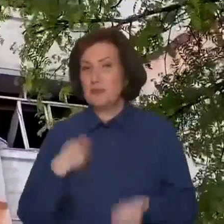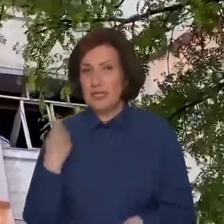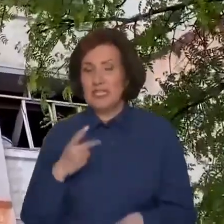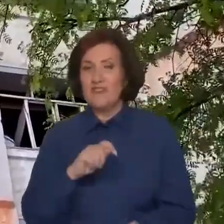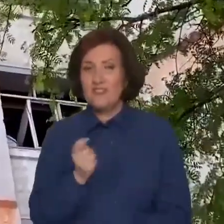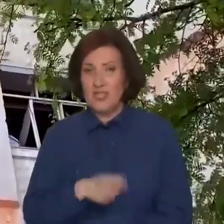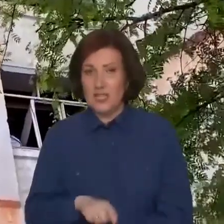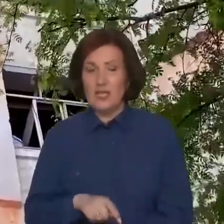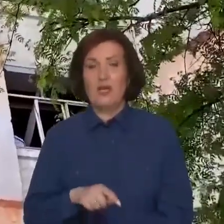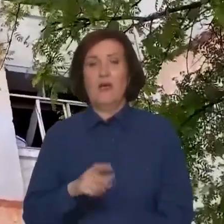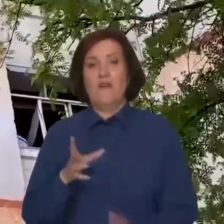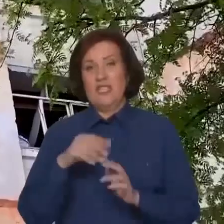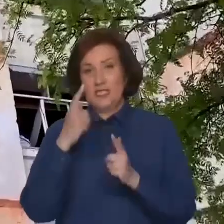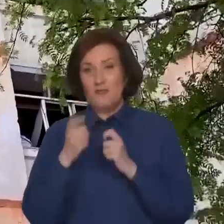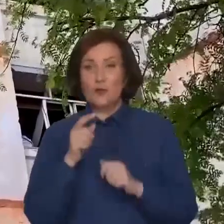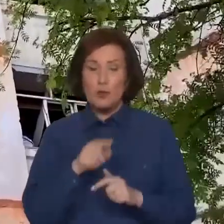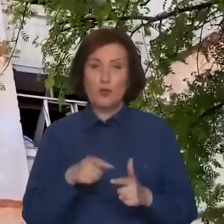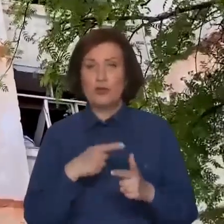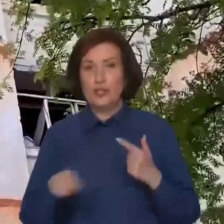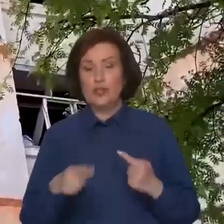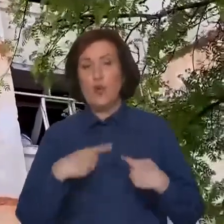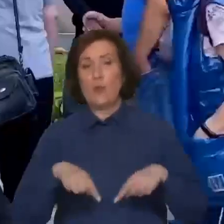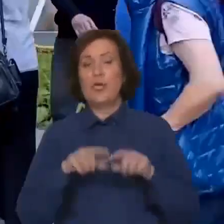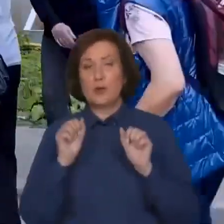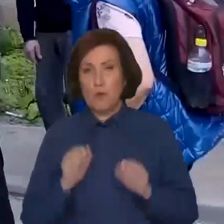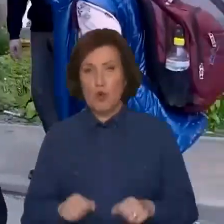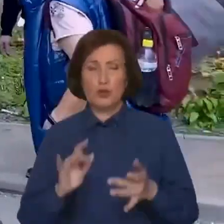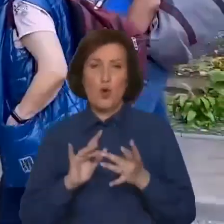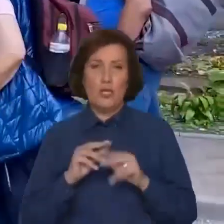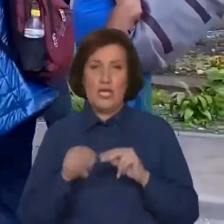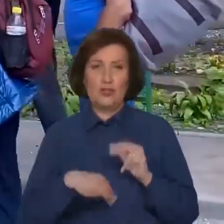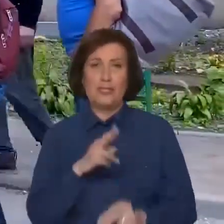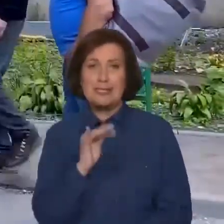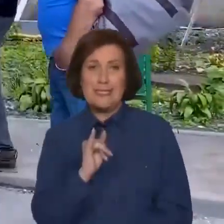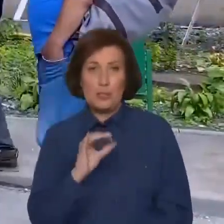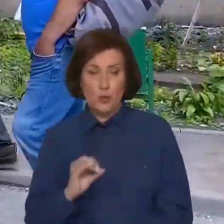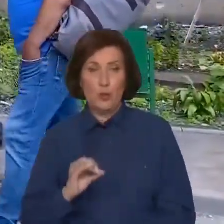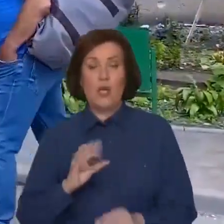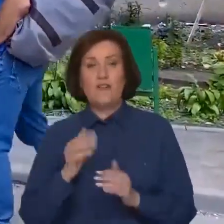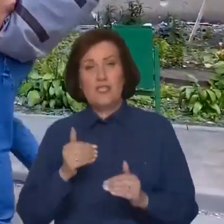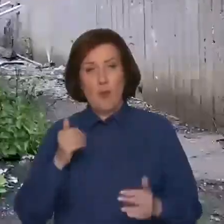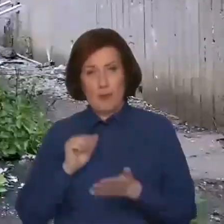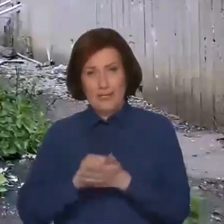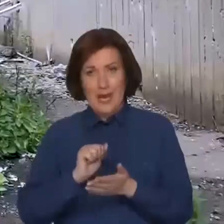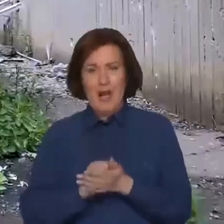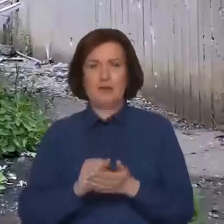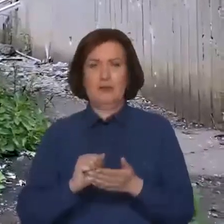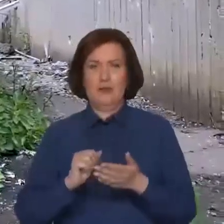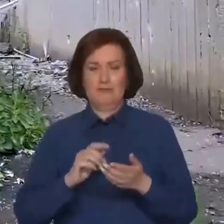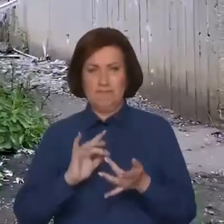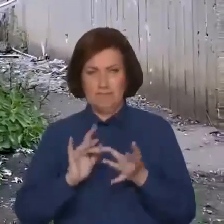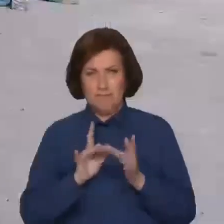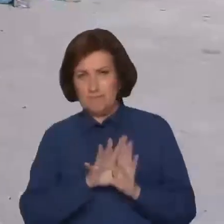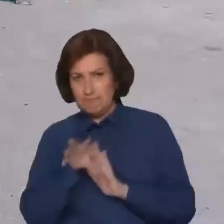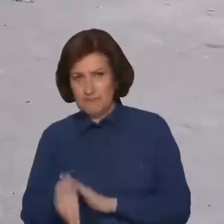від війни. Внести інформацію про той чи інший об'єкт можна буде онлайн через Дію. Всі попередні акти відцифрують та внесуть